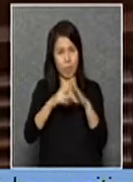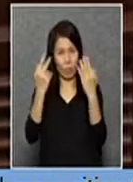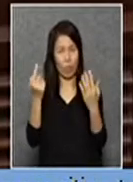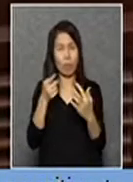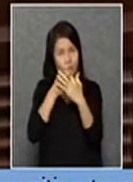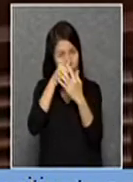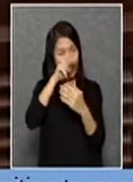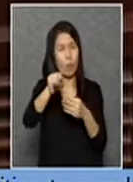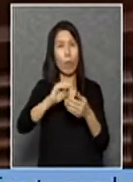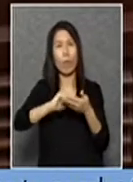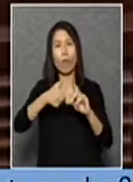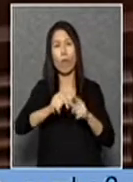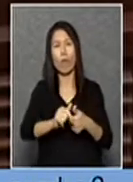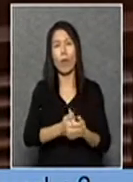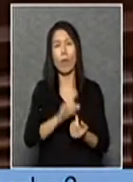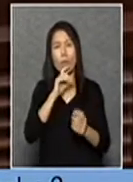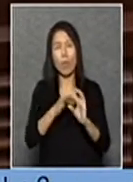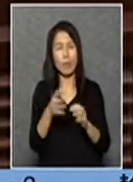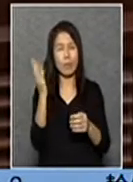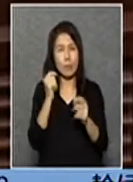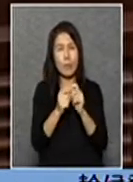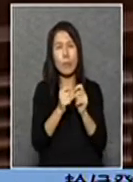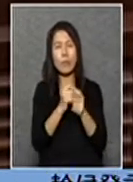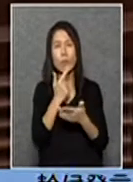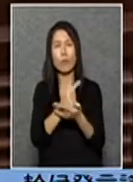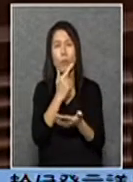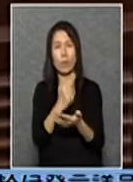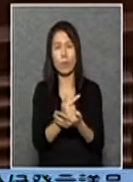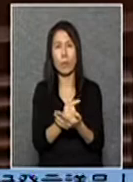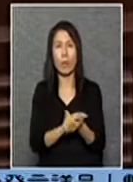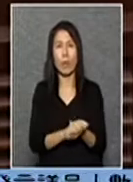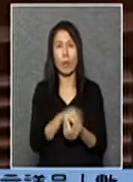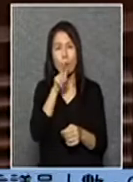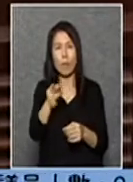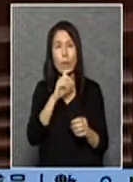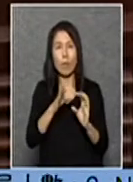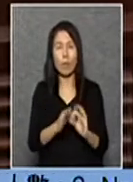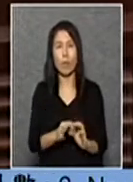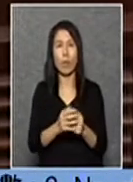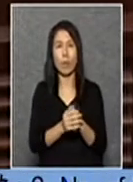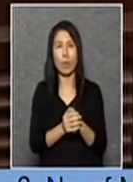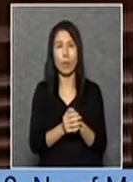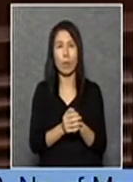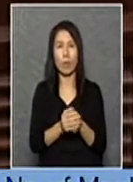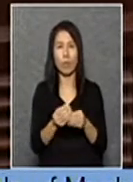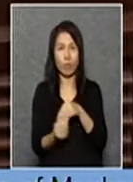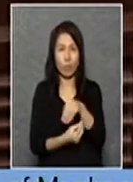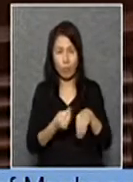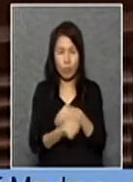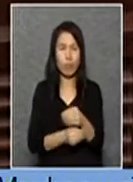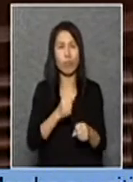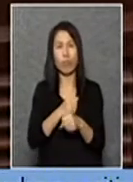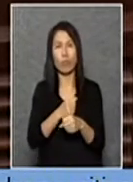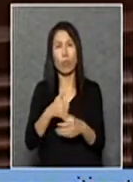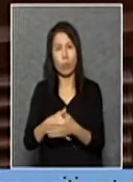則，在就資訊本身的重要性以及是就它本身的營運的時候所遇到的，譬